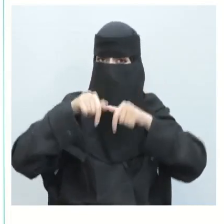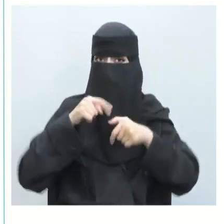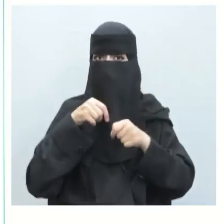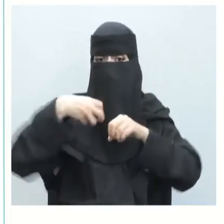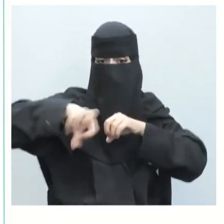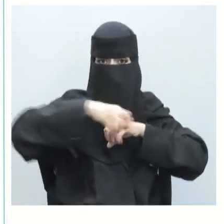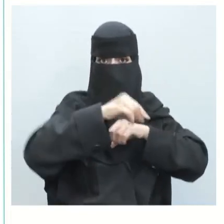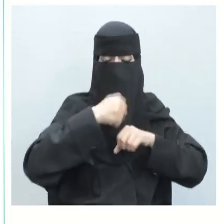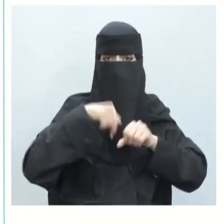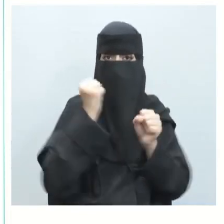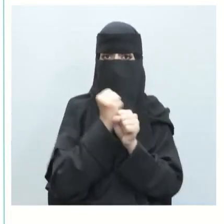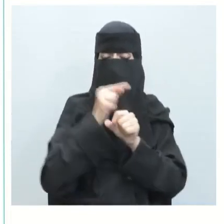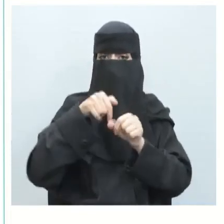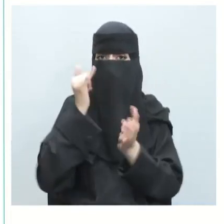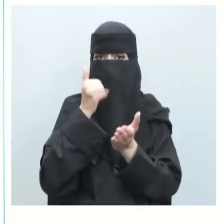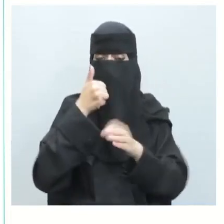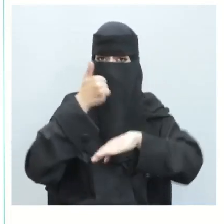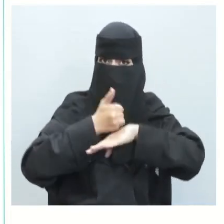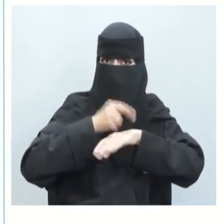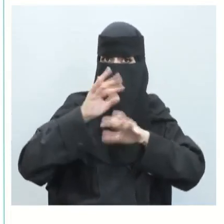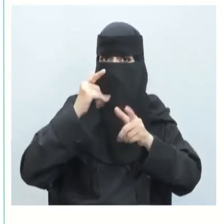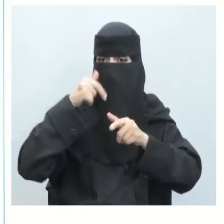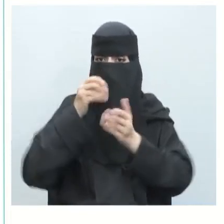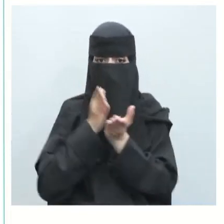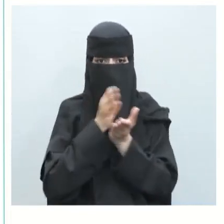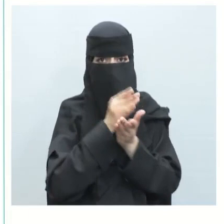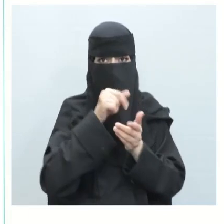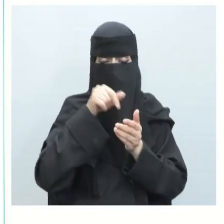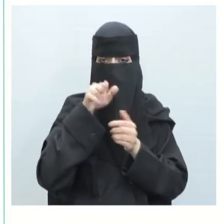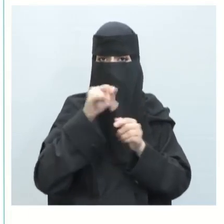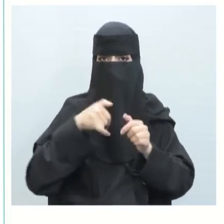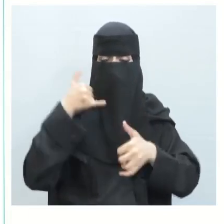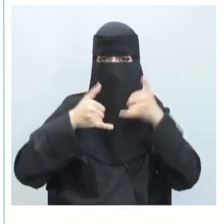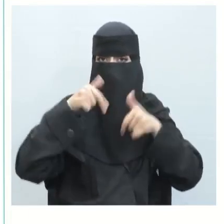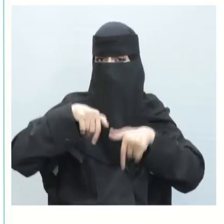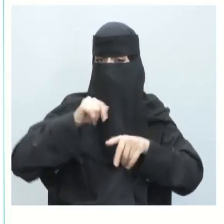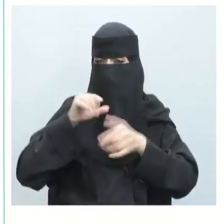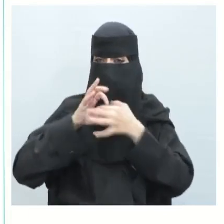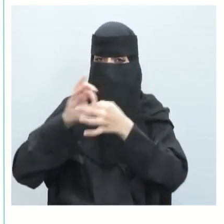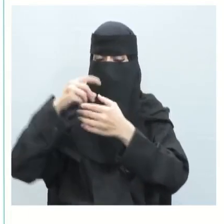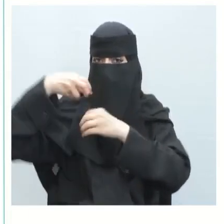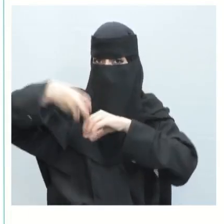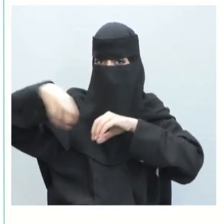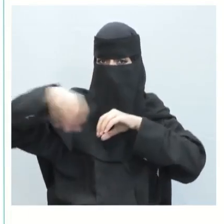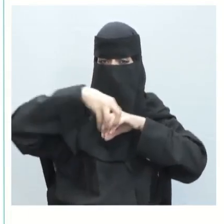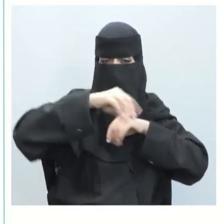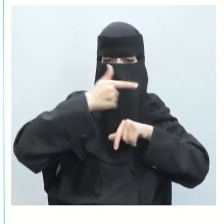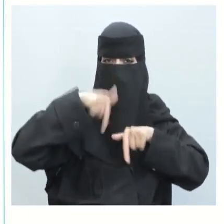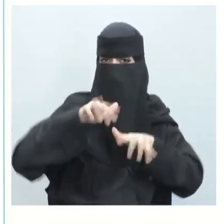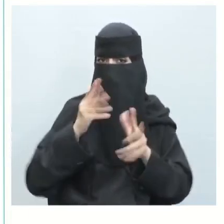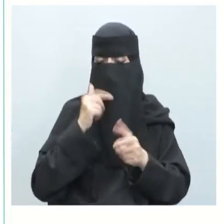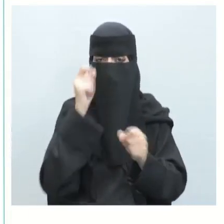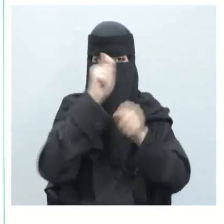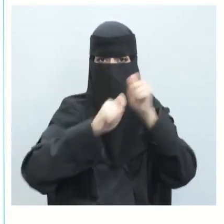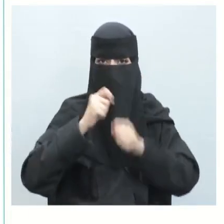الرئيسه واتجاهات الاتصال الموظف قد يتواصل مع الاقسام الادارات الاداره التواصل مع الموظفين كيف هي